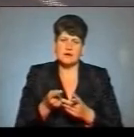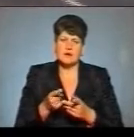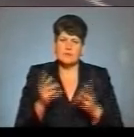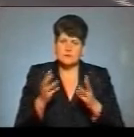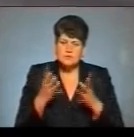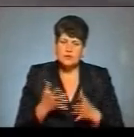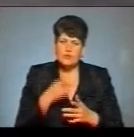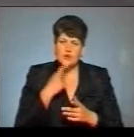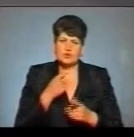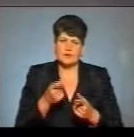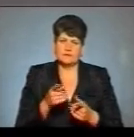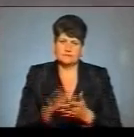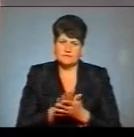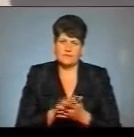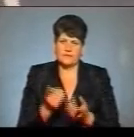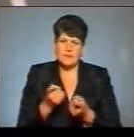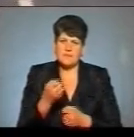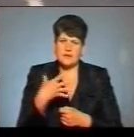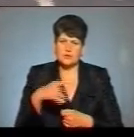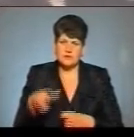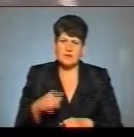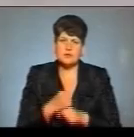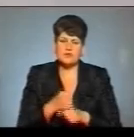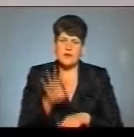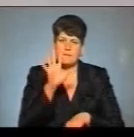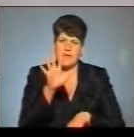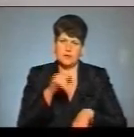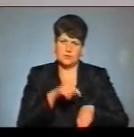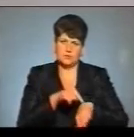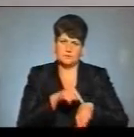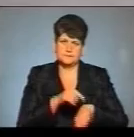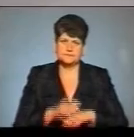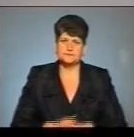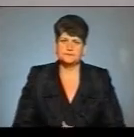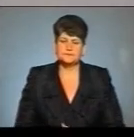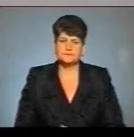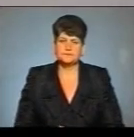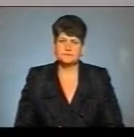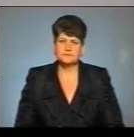залучили 15 осіб. Вони працювали впродовж 5 годин.